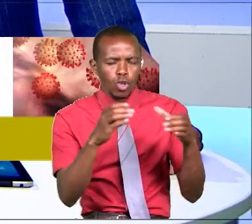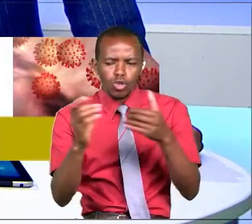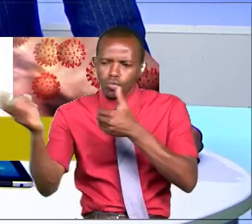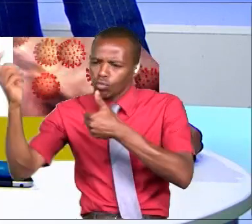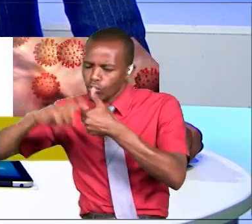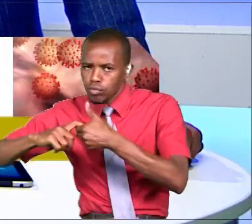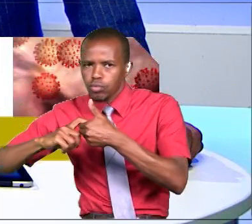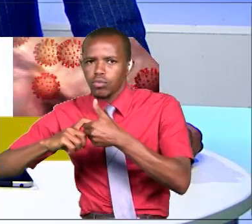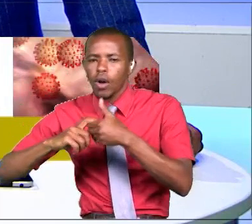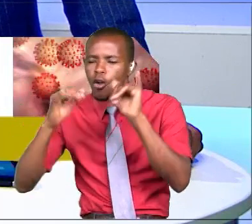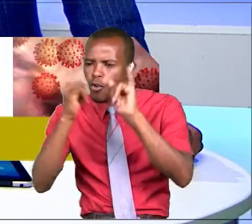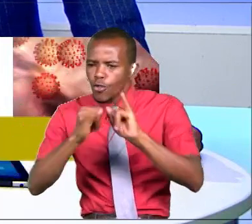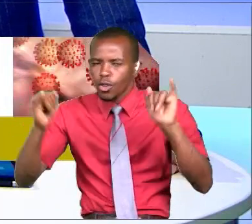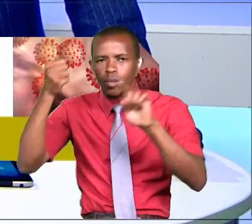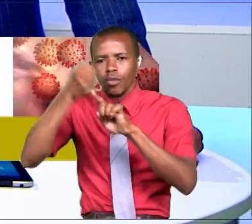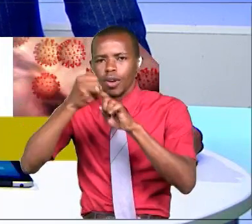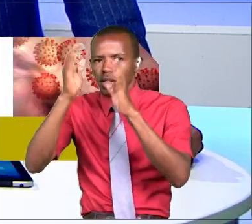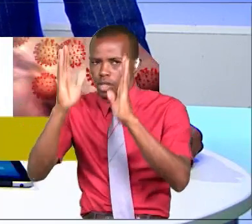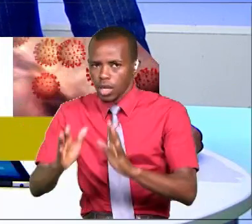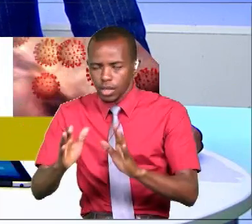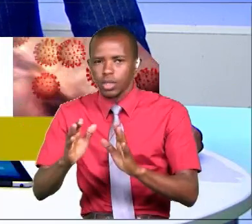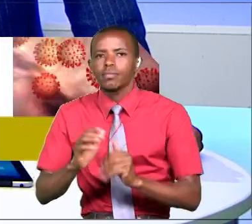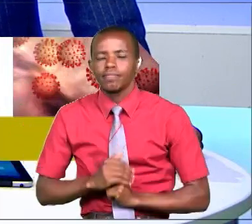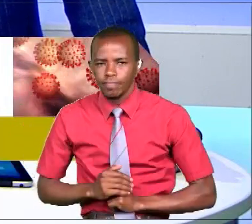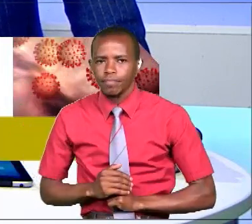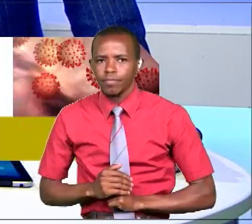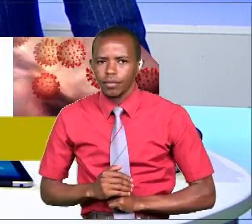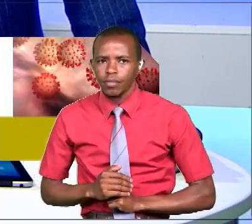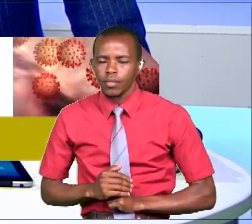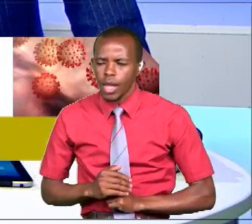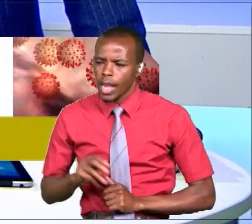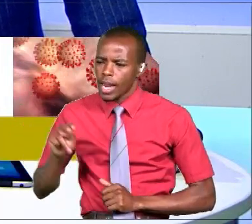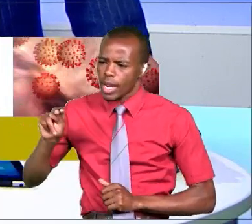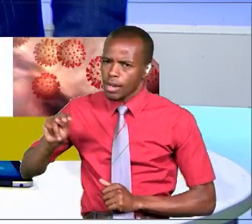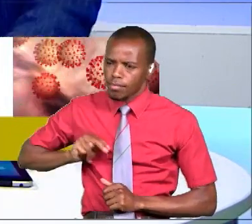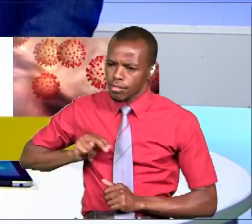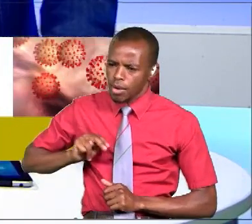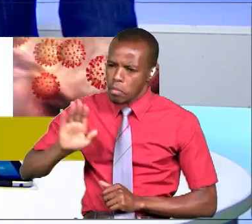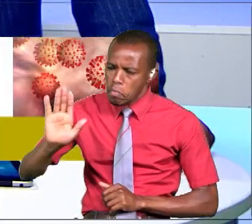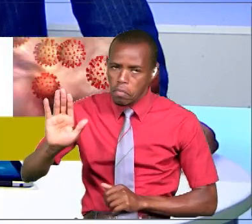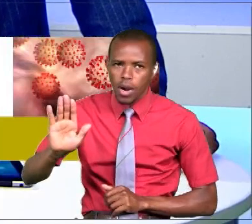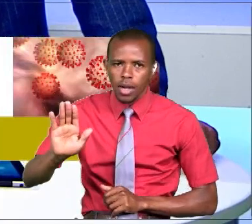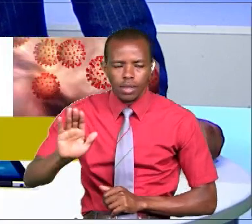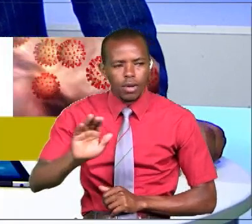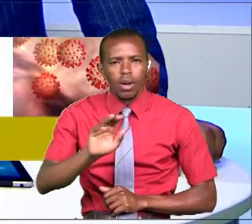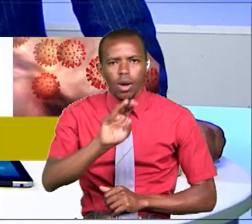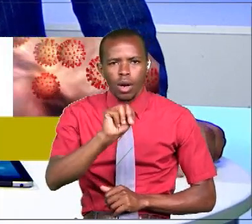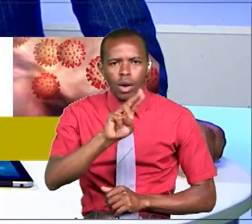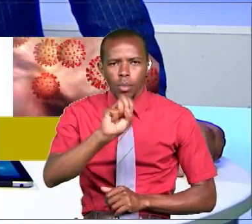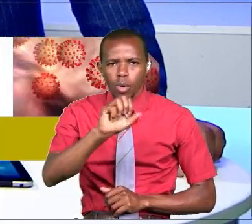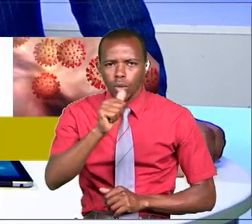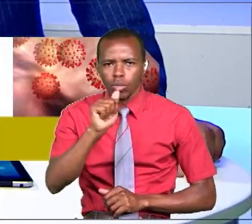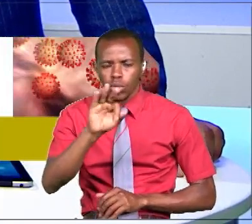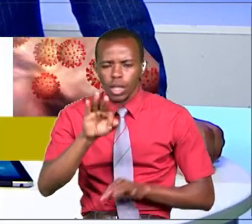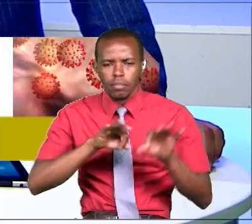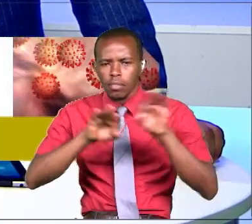cha kupigania uhuru ya Maumau. Steven Kiana Bonike, ambaye ni ami wa Musa Nyandusi,